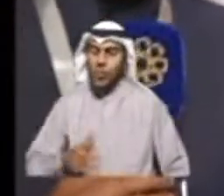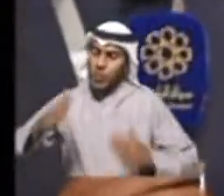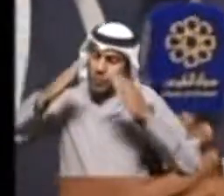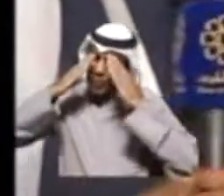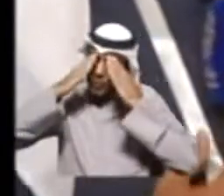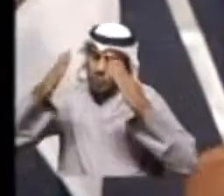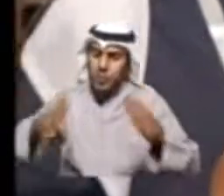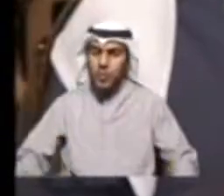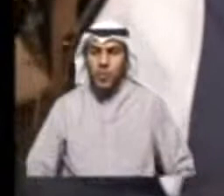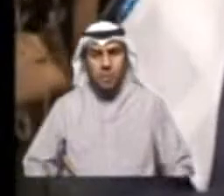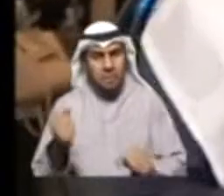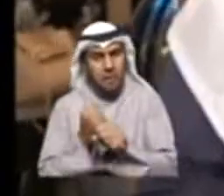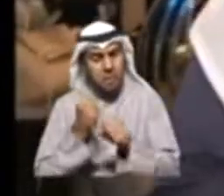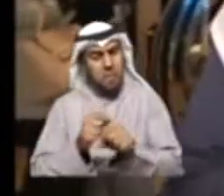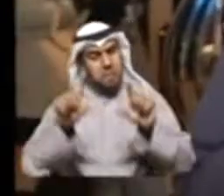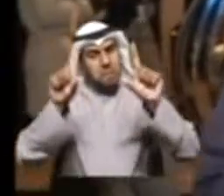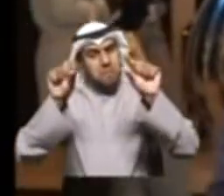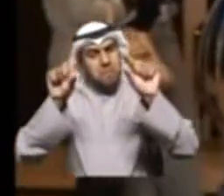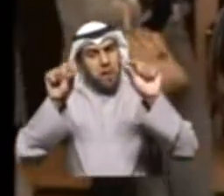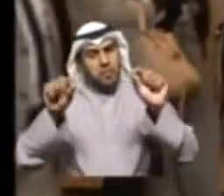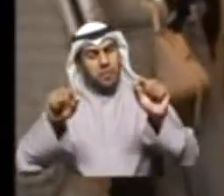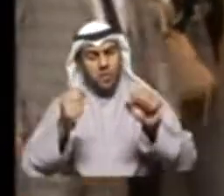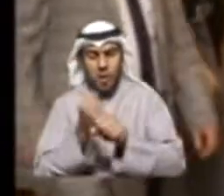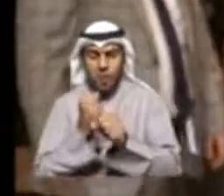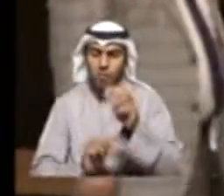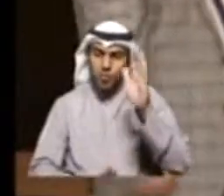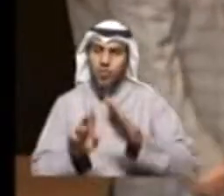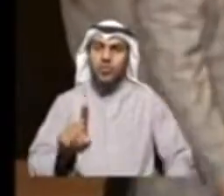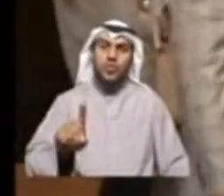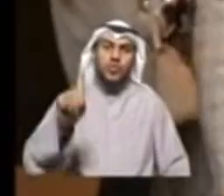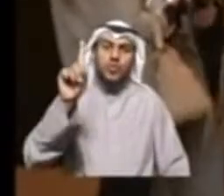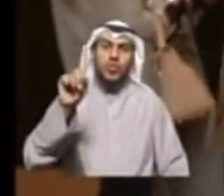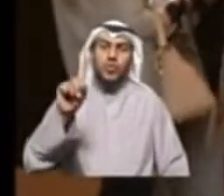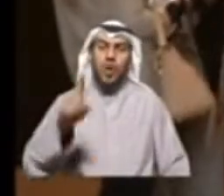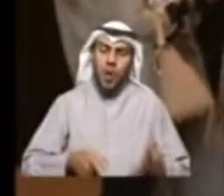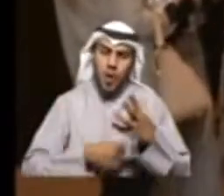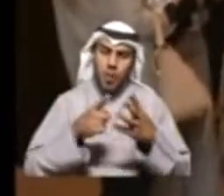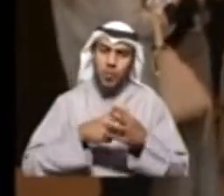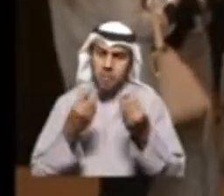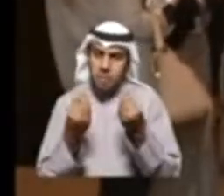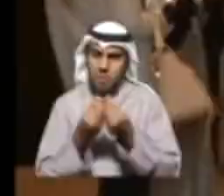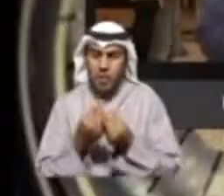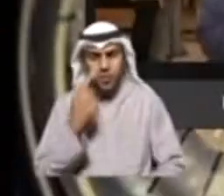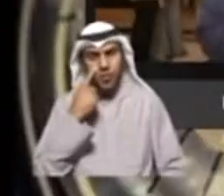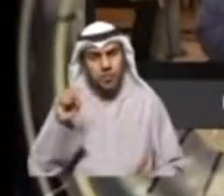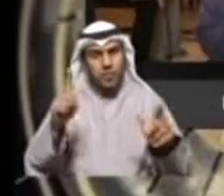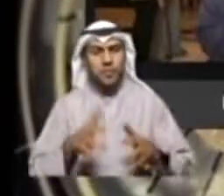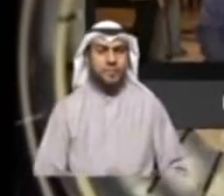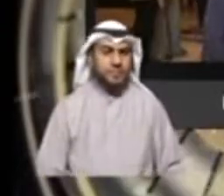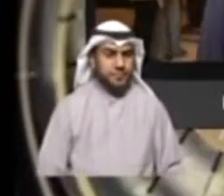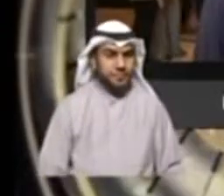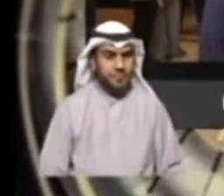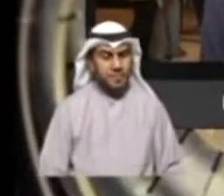على هذا الدور والتنسيق إن شاء الله، وبإذن الله ننقل لكم الأحداث أولا بأول وللزملاء في الاستوديو.